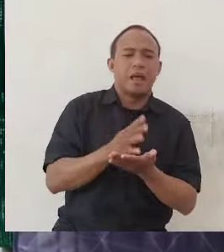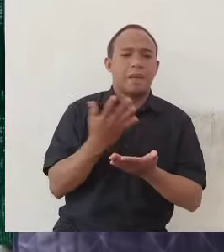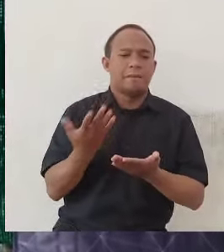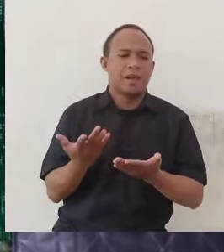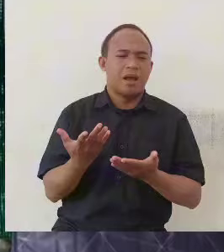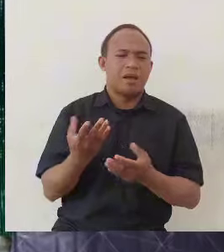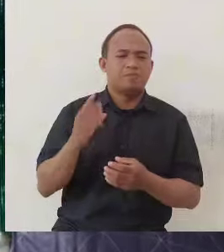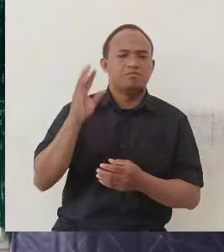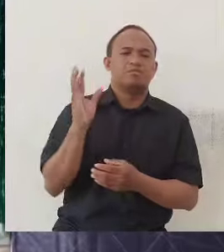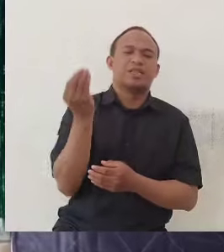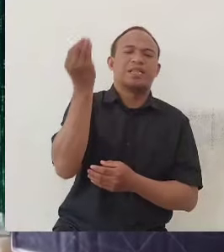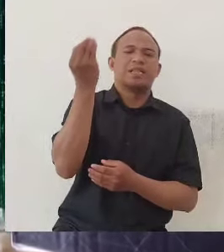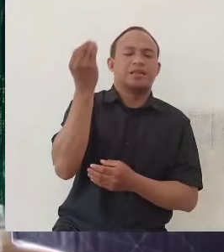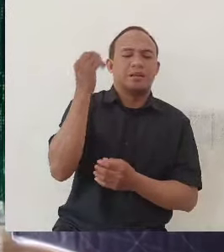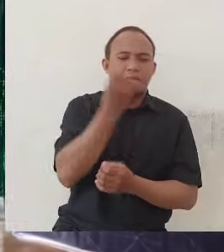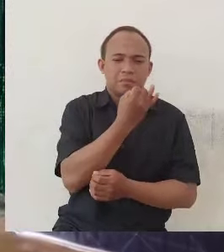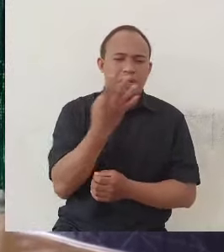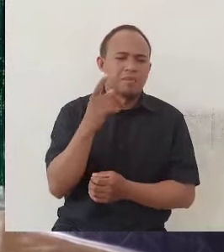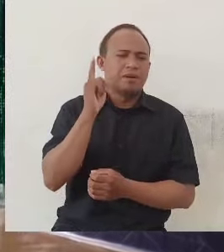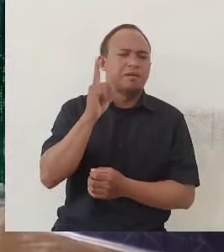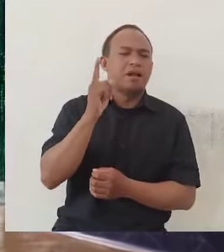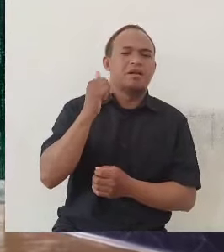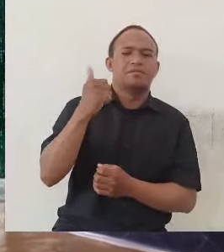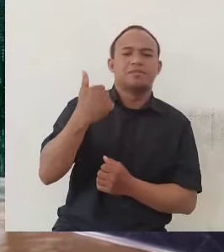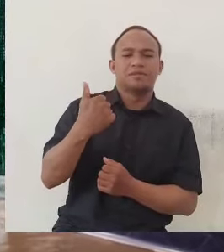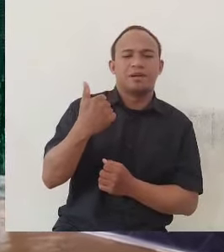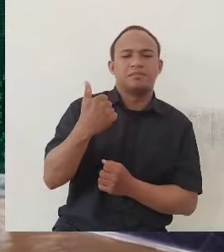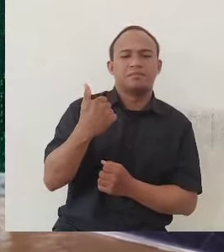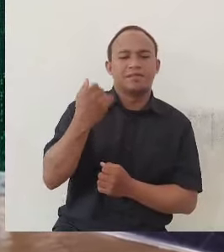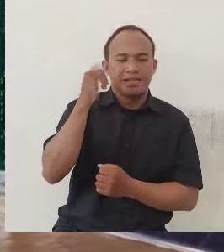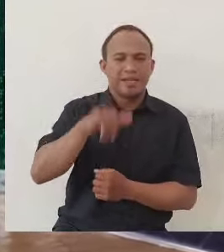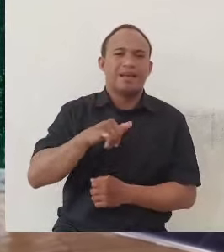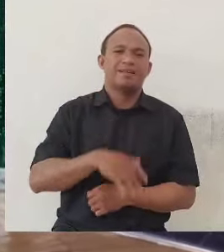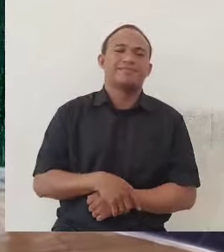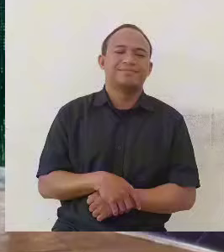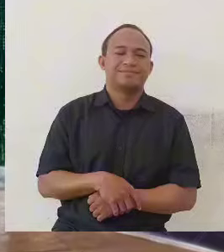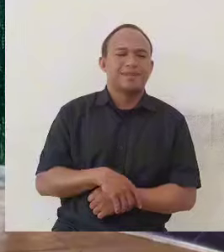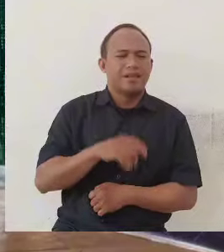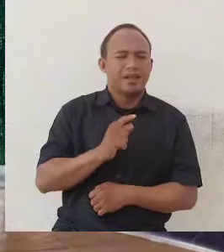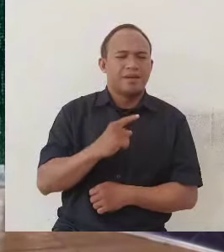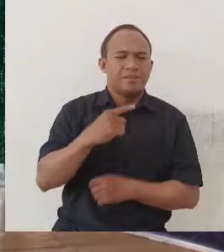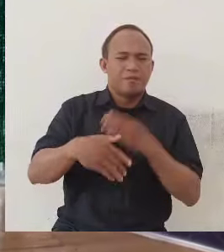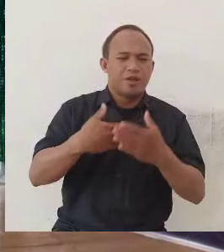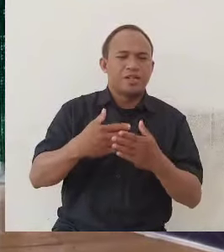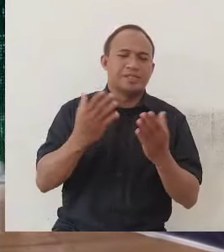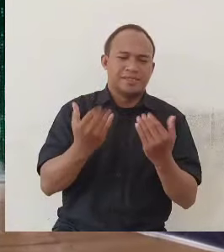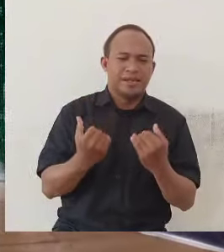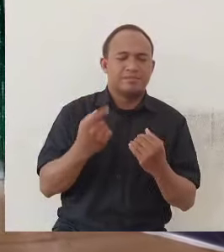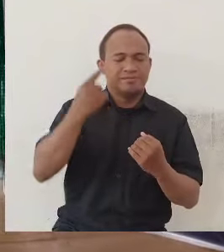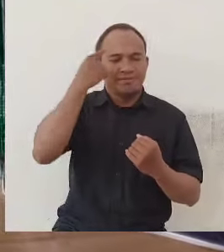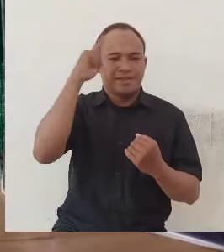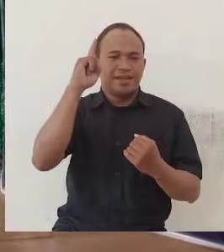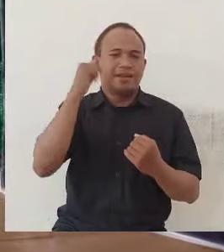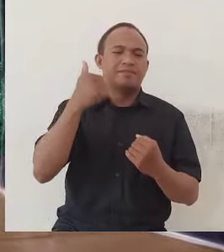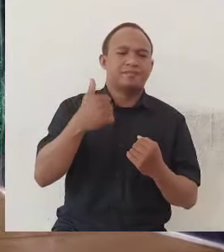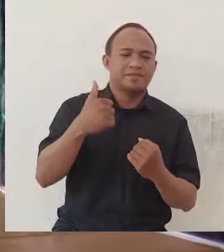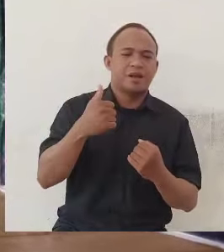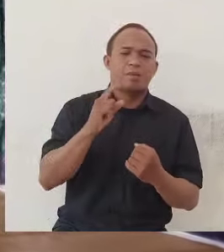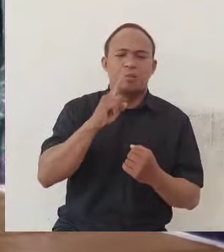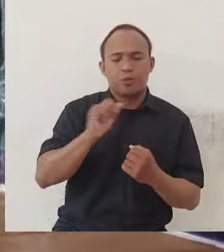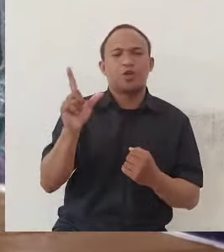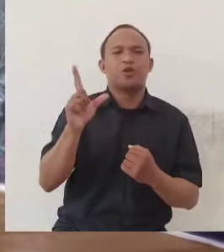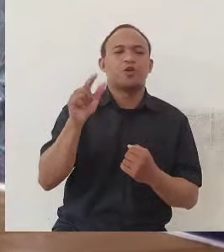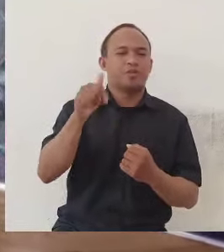sebagai pusat informasi ada beberapa selain geosite, tapi juga ada culture site juga. Ya, dan juga ada biological site